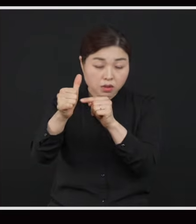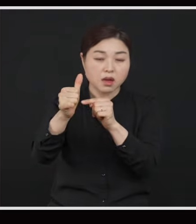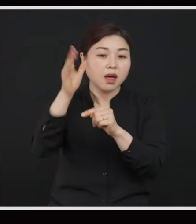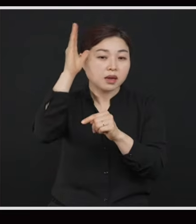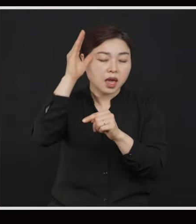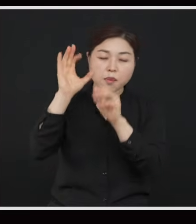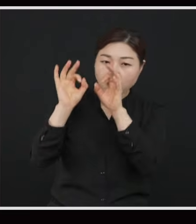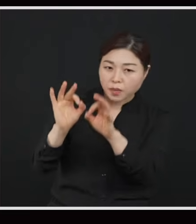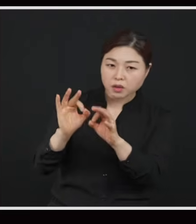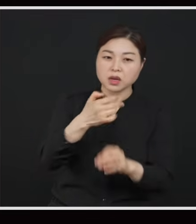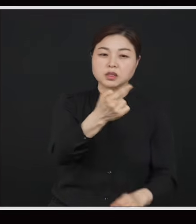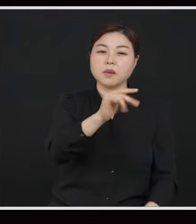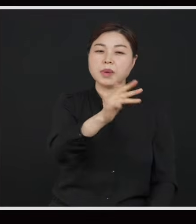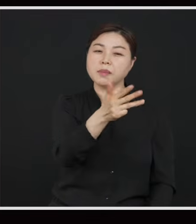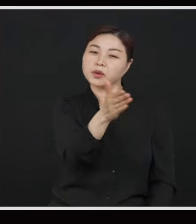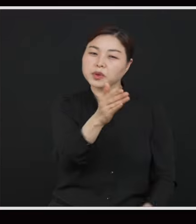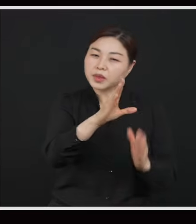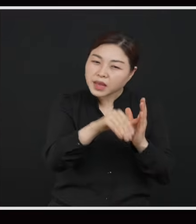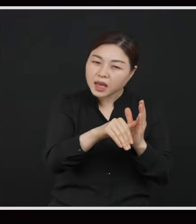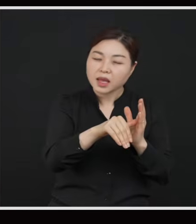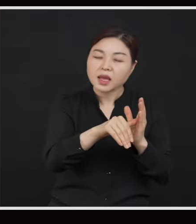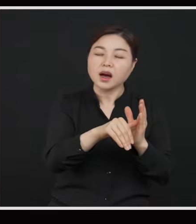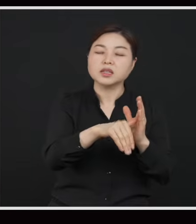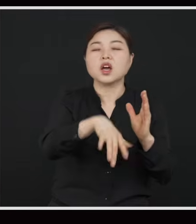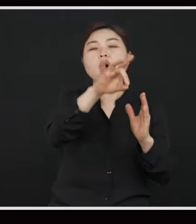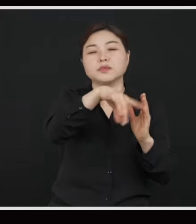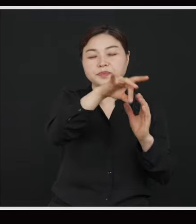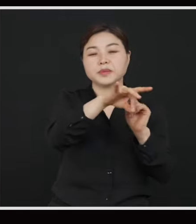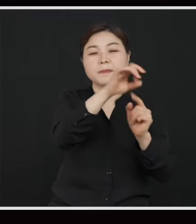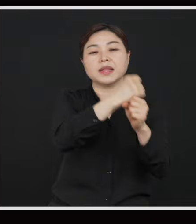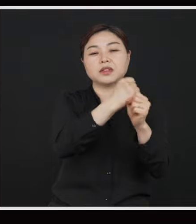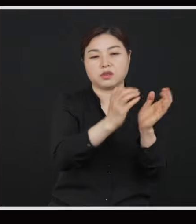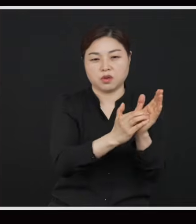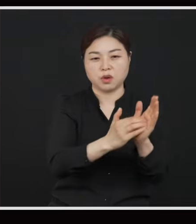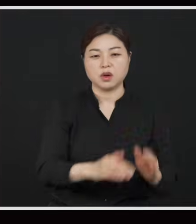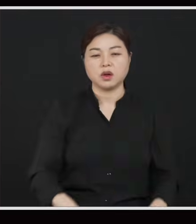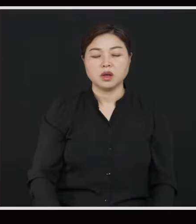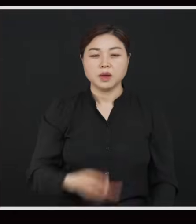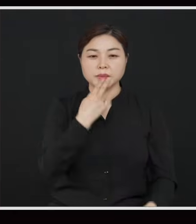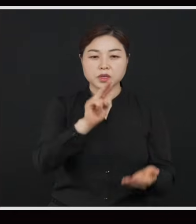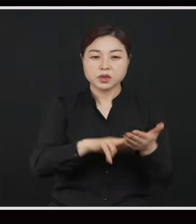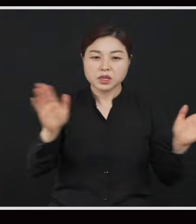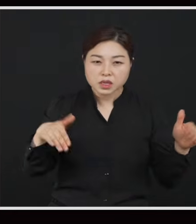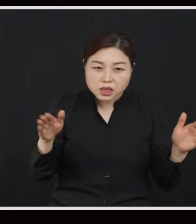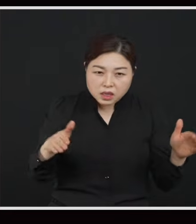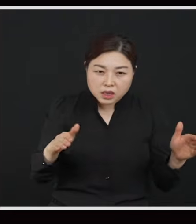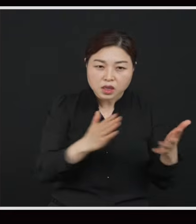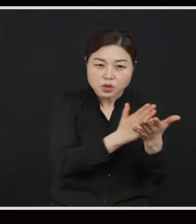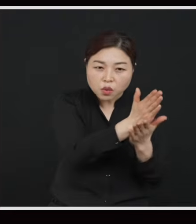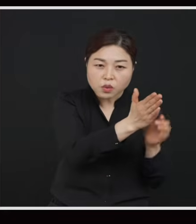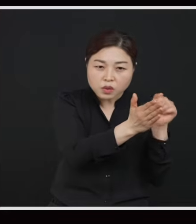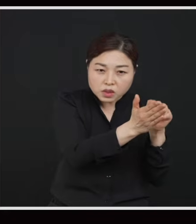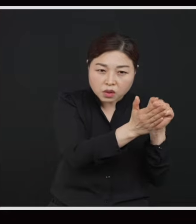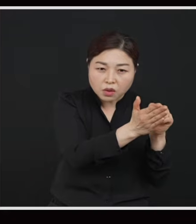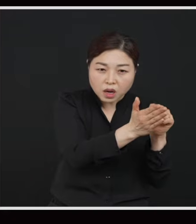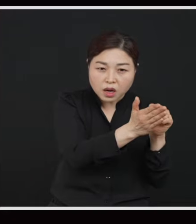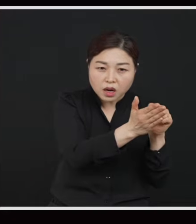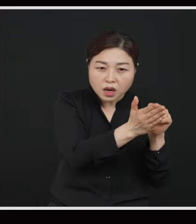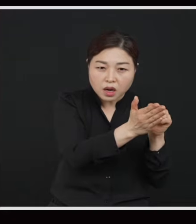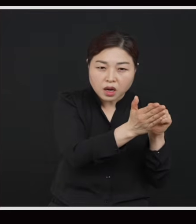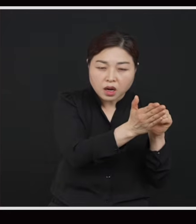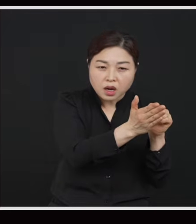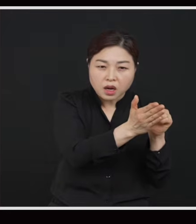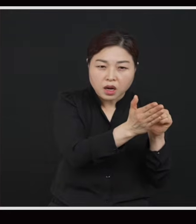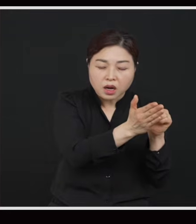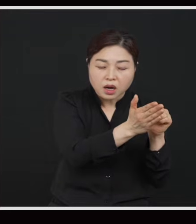종자들이 1800년대 생긴 종자들입니다. 비둘기 육종업도 있었는데 선택을 해서 하면은 몇십 년 만에 이렇게